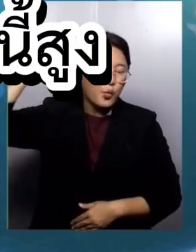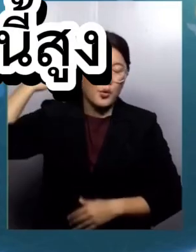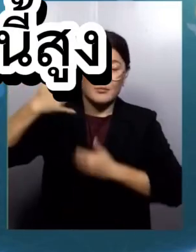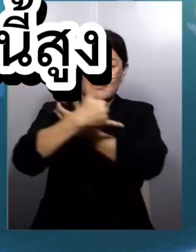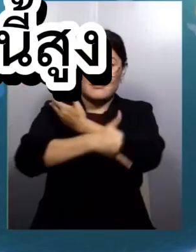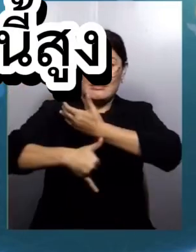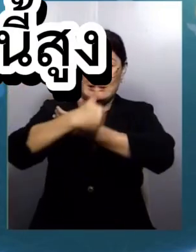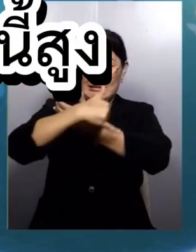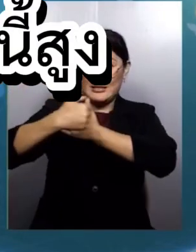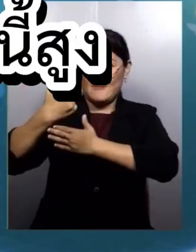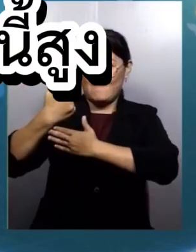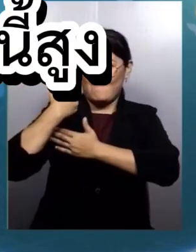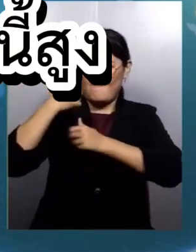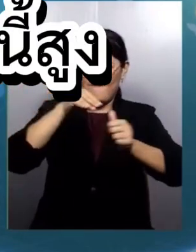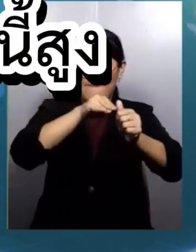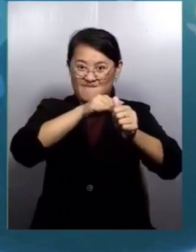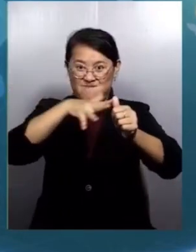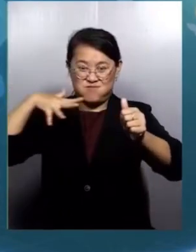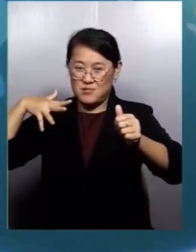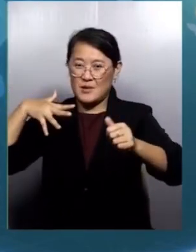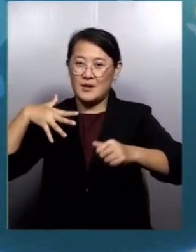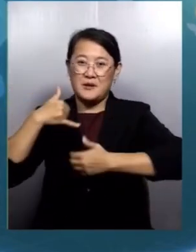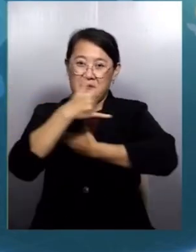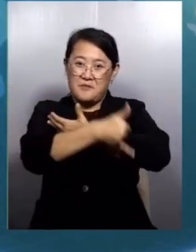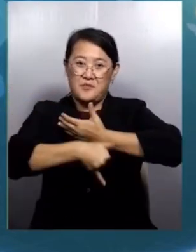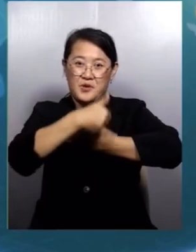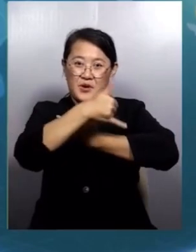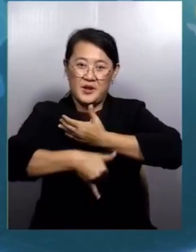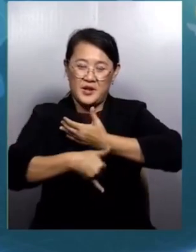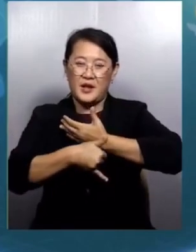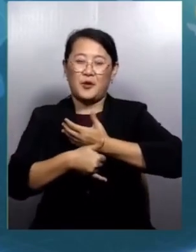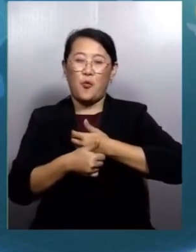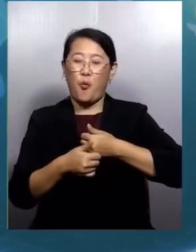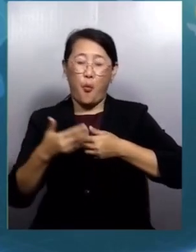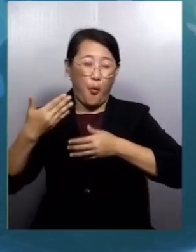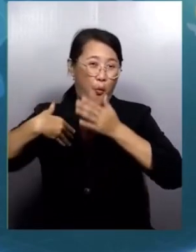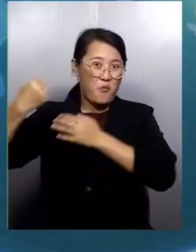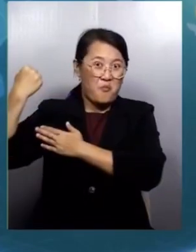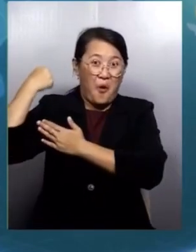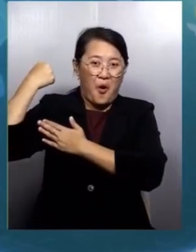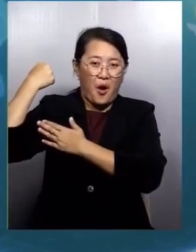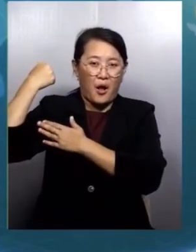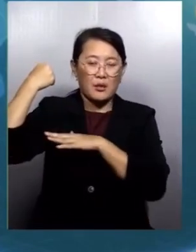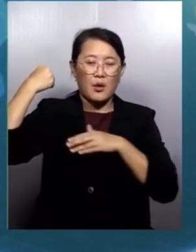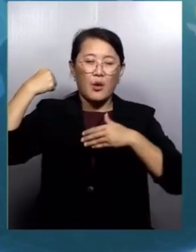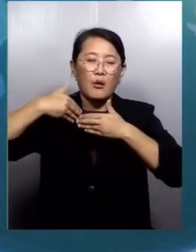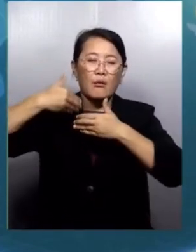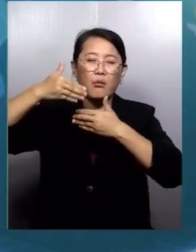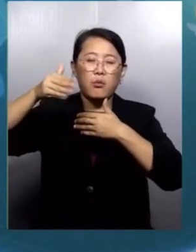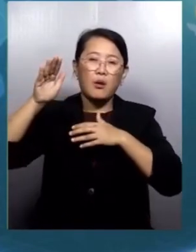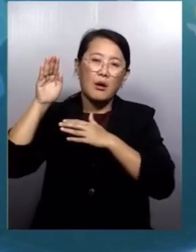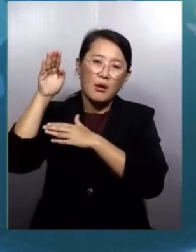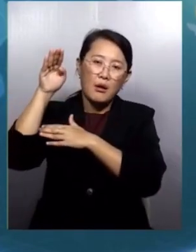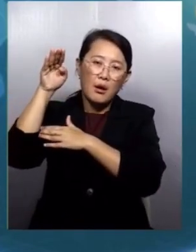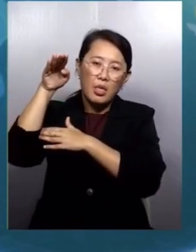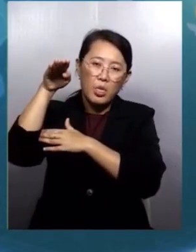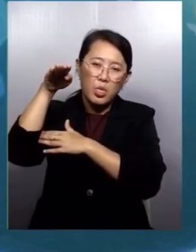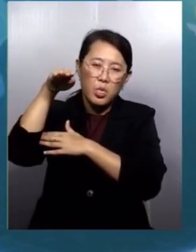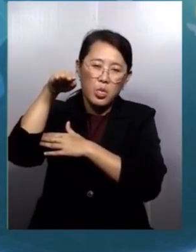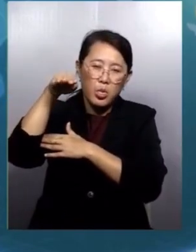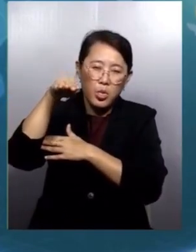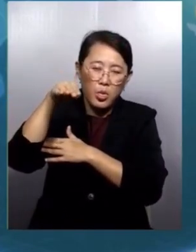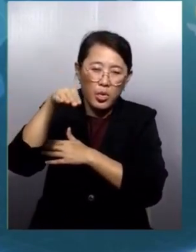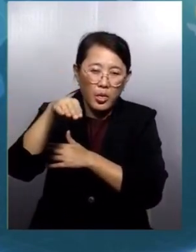มหาอำนาจที่เริ่มที่จะตกต่ำเนี่ยจะเริ่มตกต่ำตอนที่มหาอำนาจนั้น